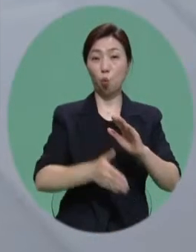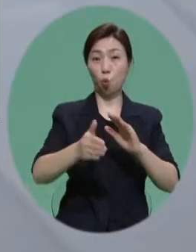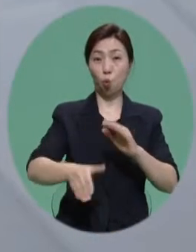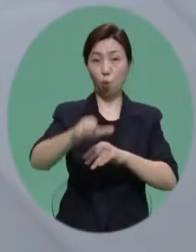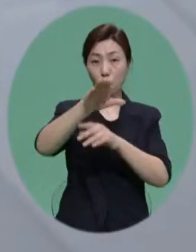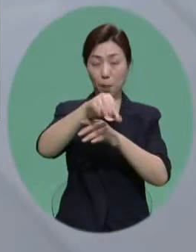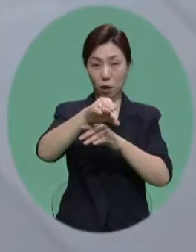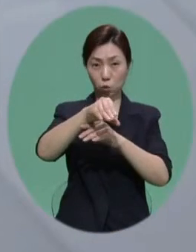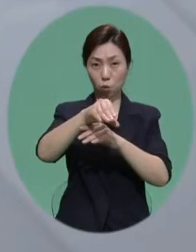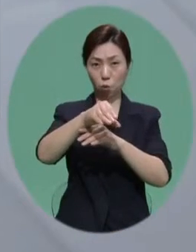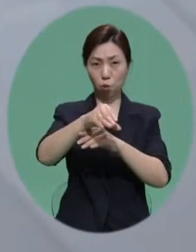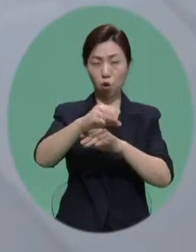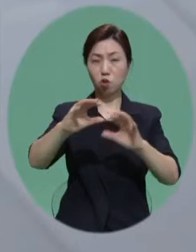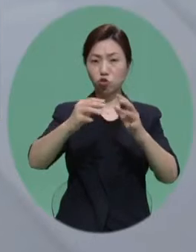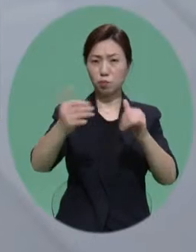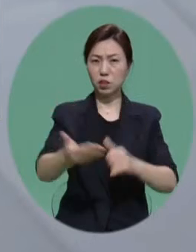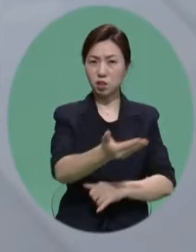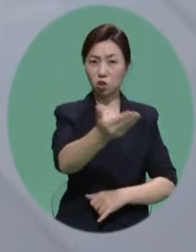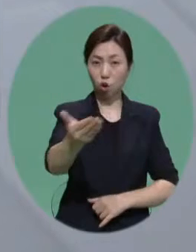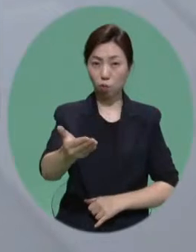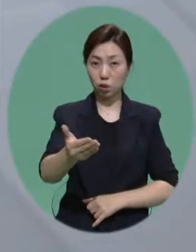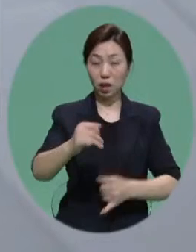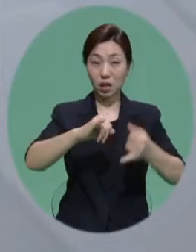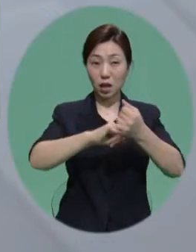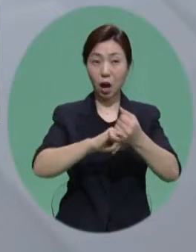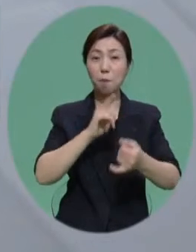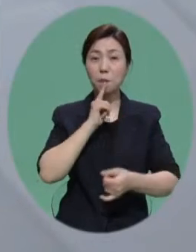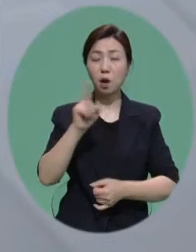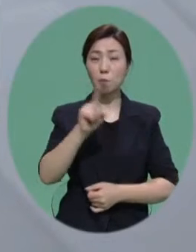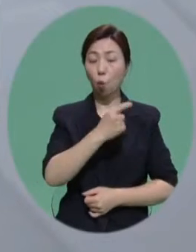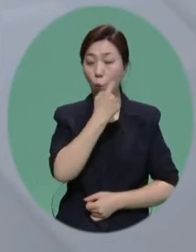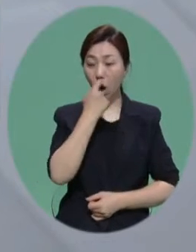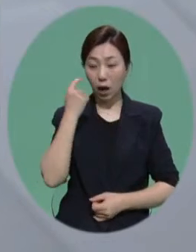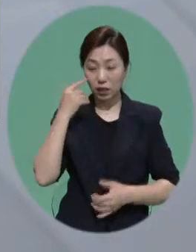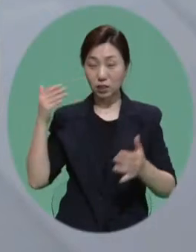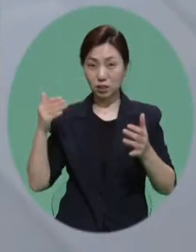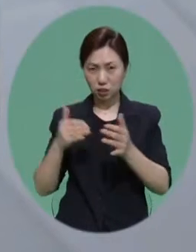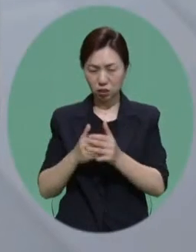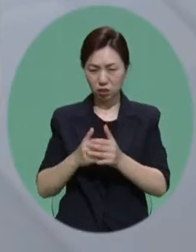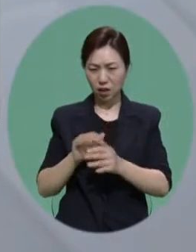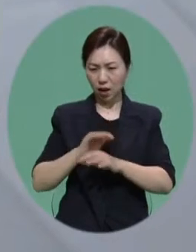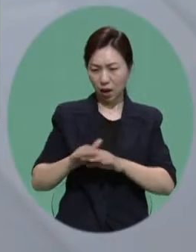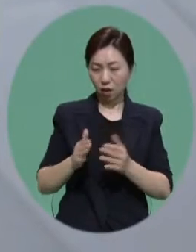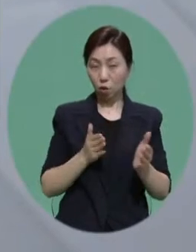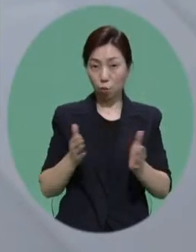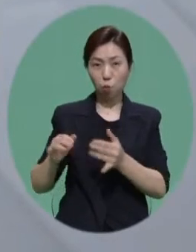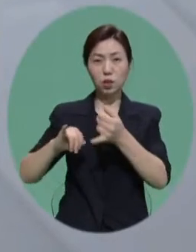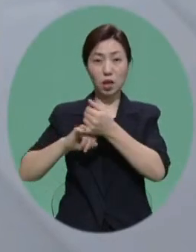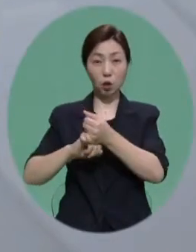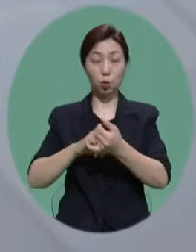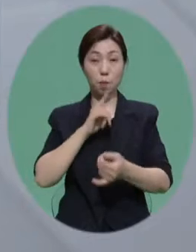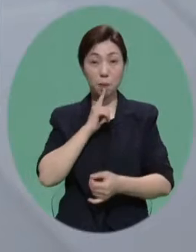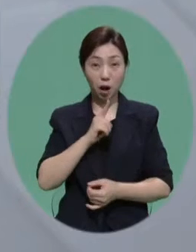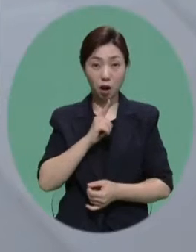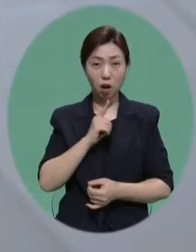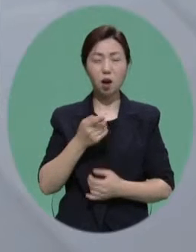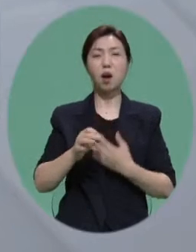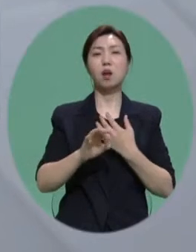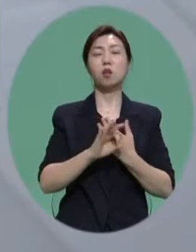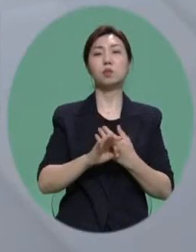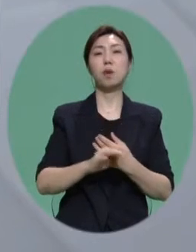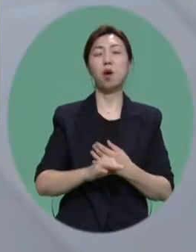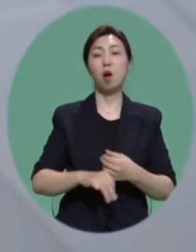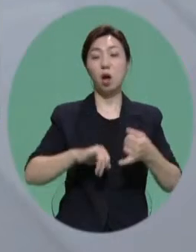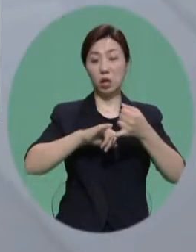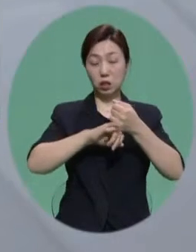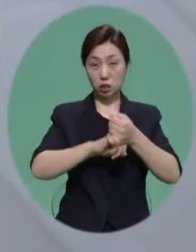앞에서 확인해 보고 또 조치하겠다 고 약속을 하셨으면 예 피해자 한테 라도 확인하고는 절차 라도